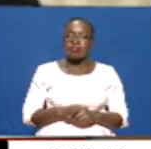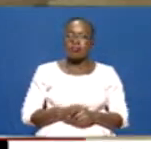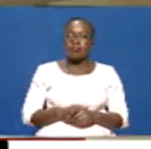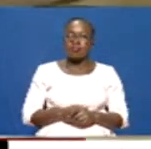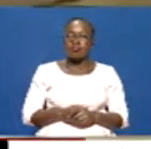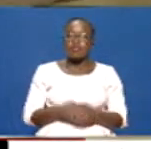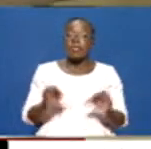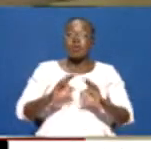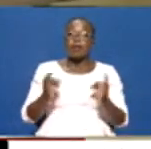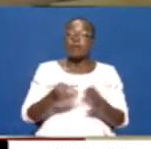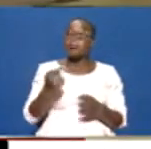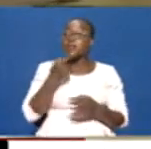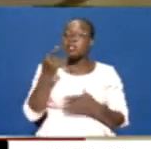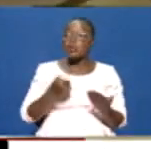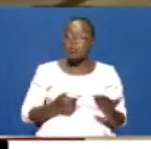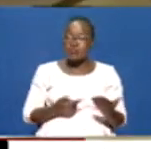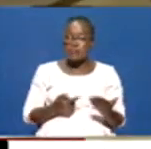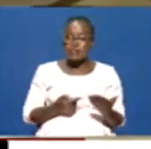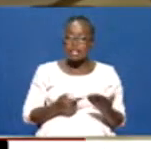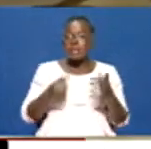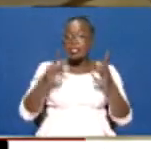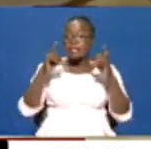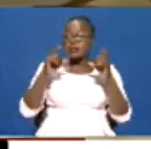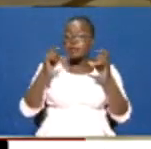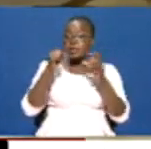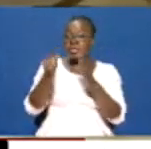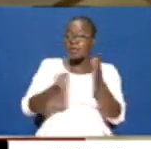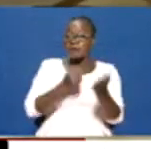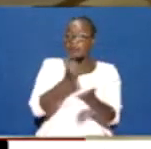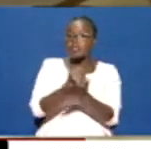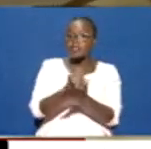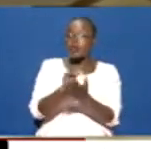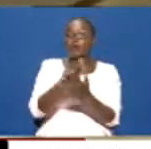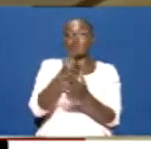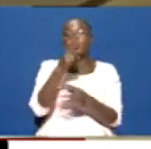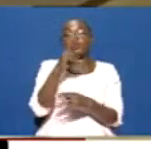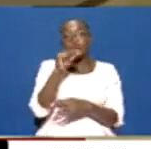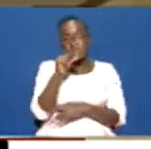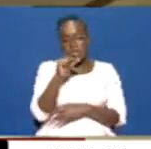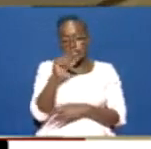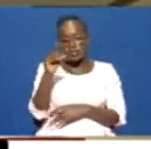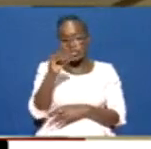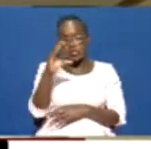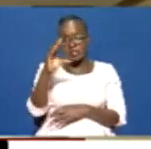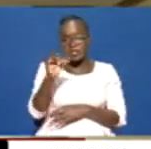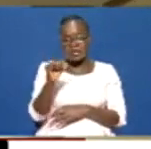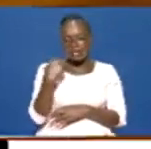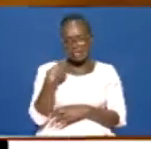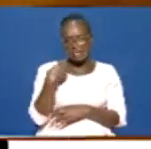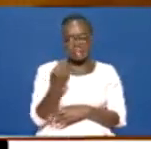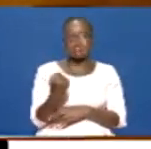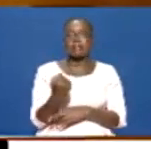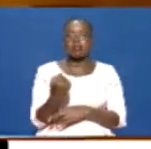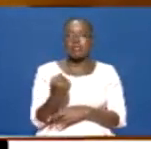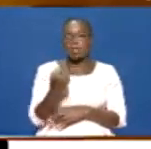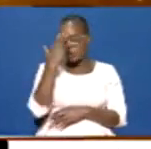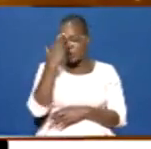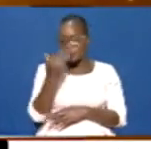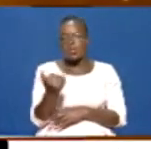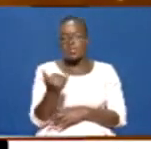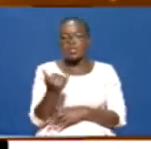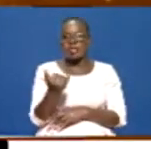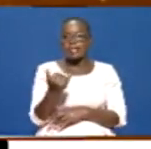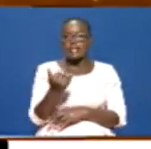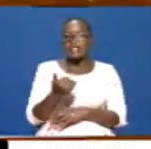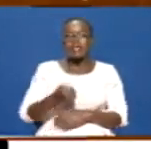Familia hiyo inadai kuwa picha iliyochapishwa kwenye mtandao wa Twitter wa kitengo cha DCI ni hivi punde, kwa vile shati alilokuwa